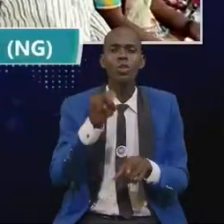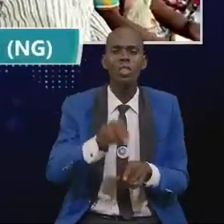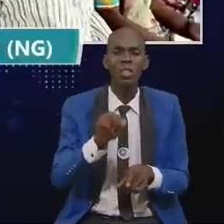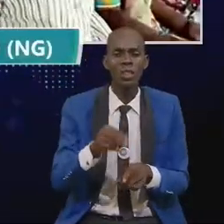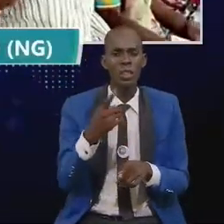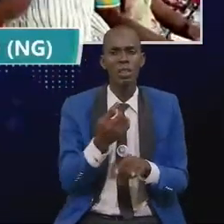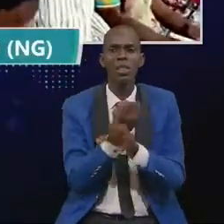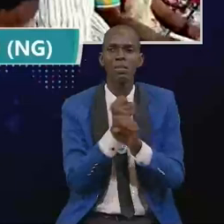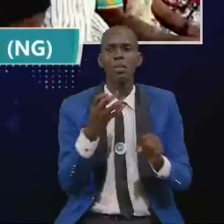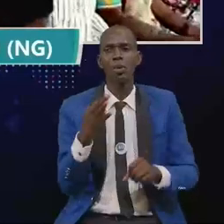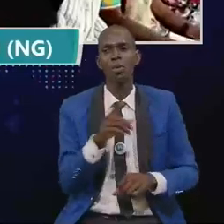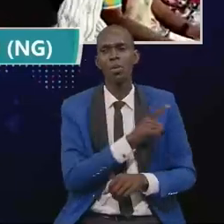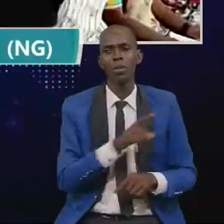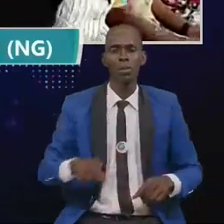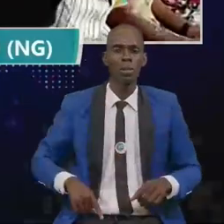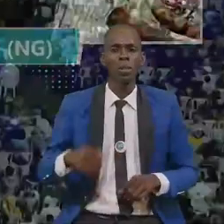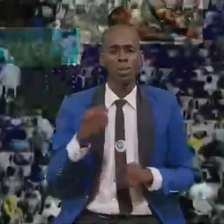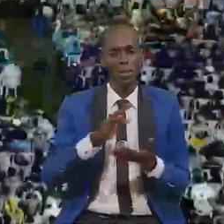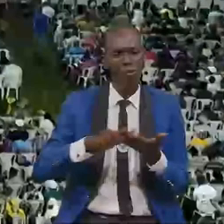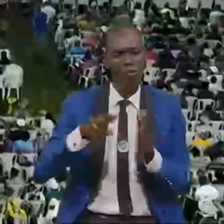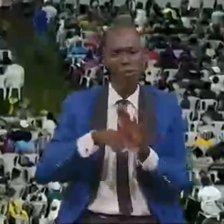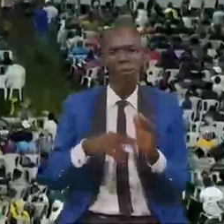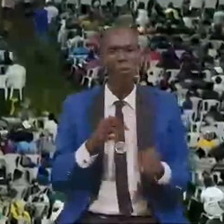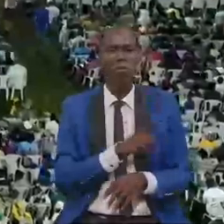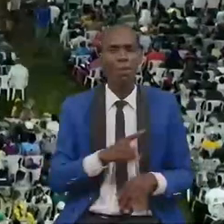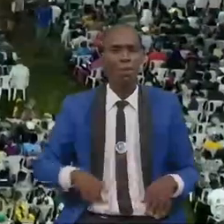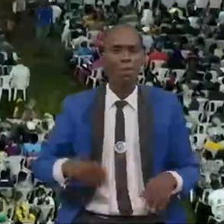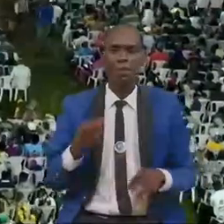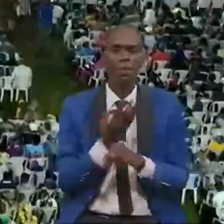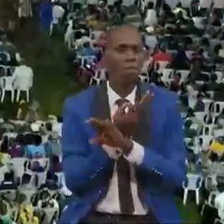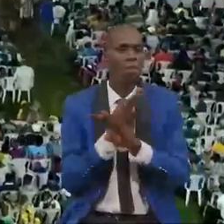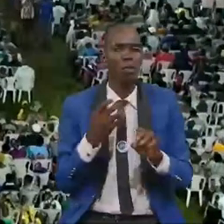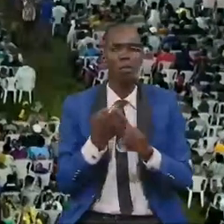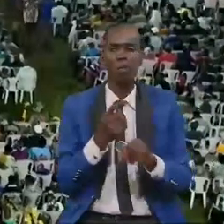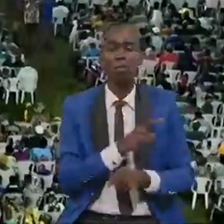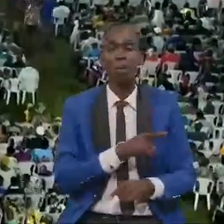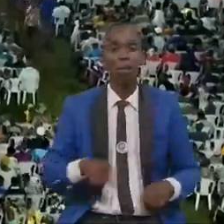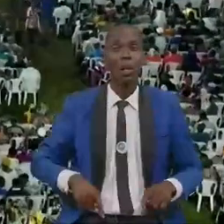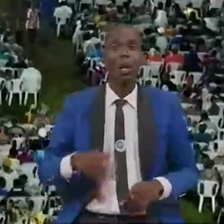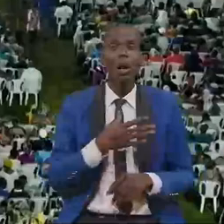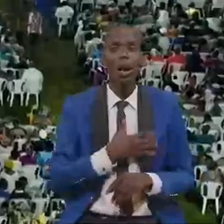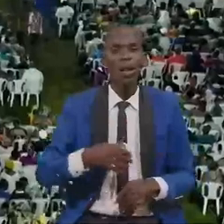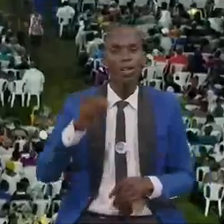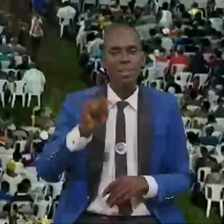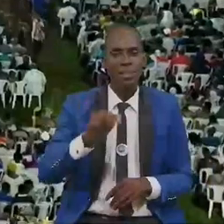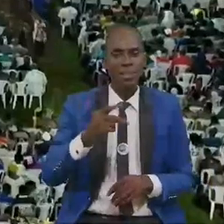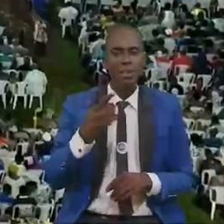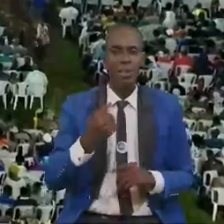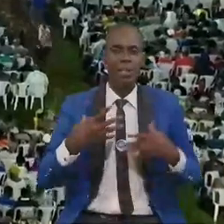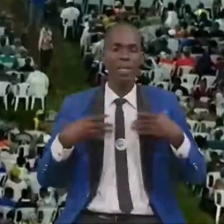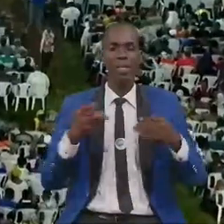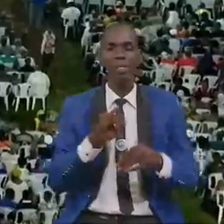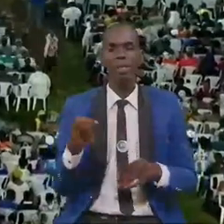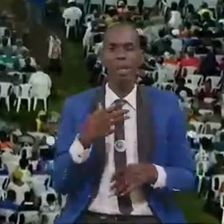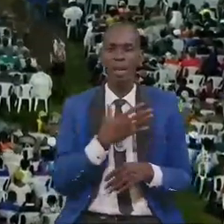du Seigneur du pardon du seigneur de la libération du Seigneur et qui avait besoin de la guérison et de